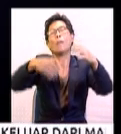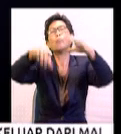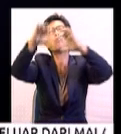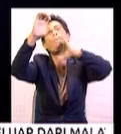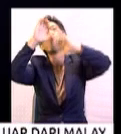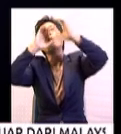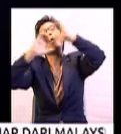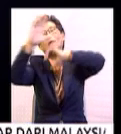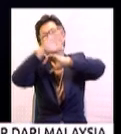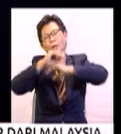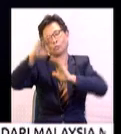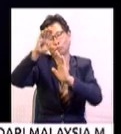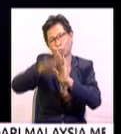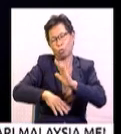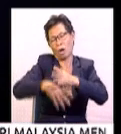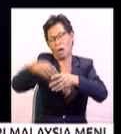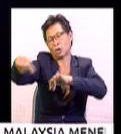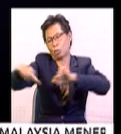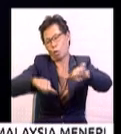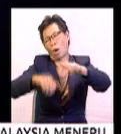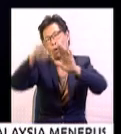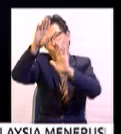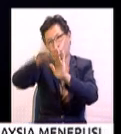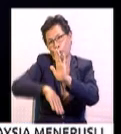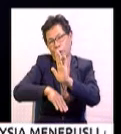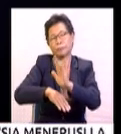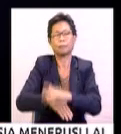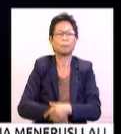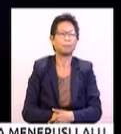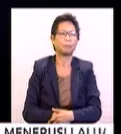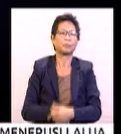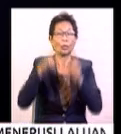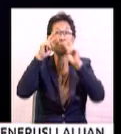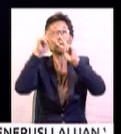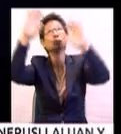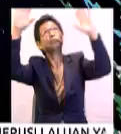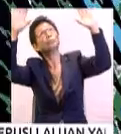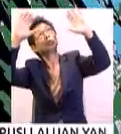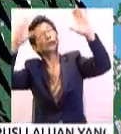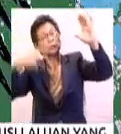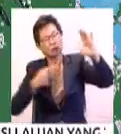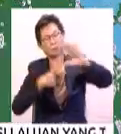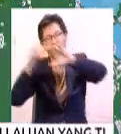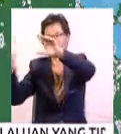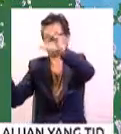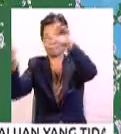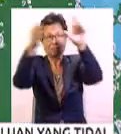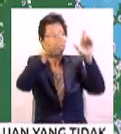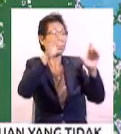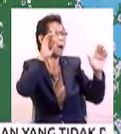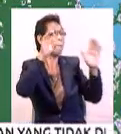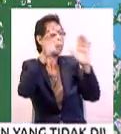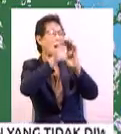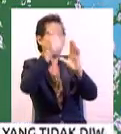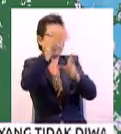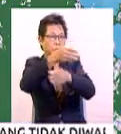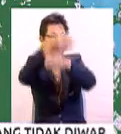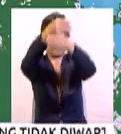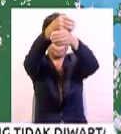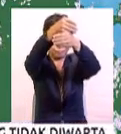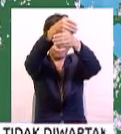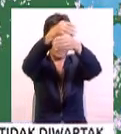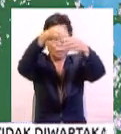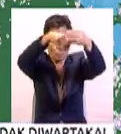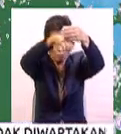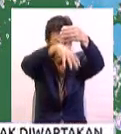air dan mengurangkan aktiviti luar. Seterusnya, bagi melihat keadaan cuaca, kita beralih pula ke paparan imej satelit.